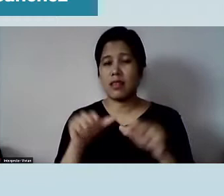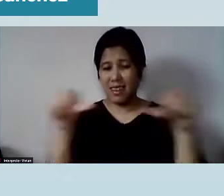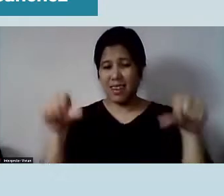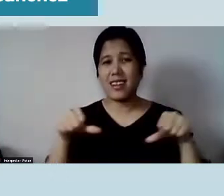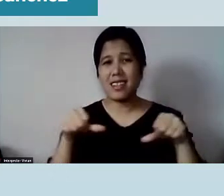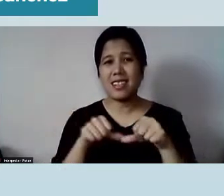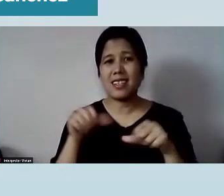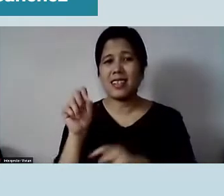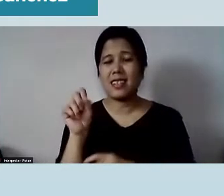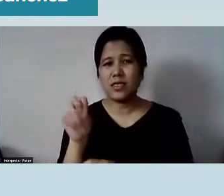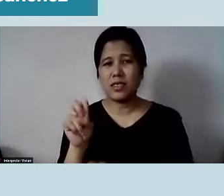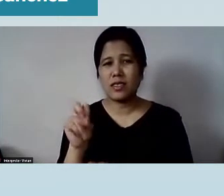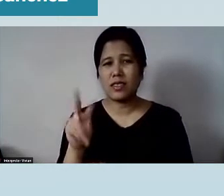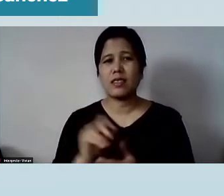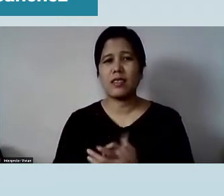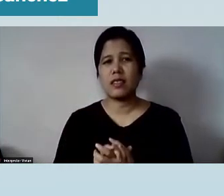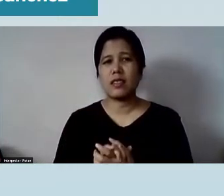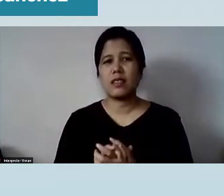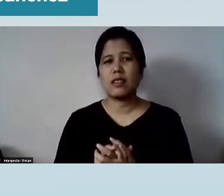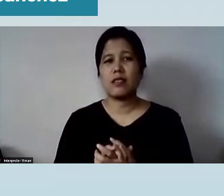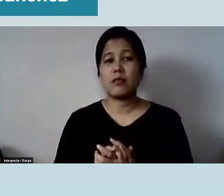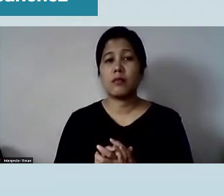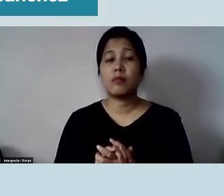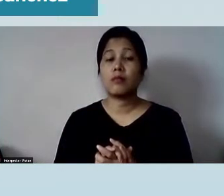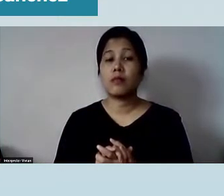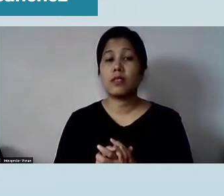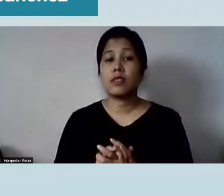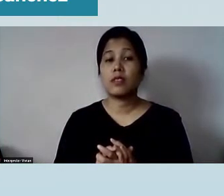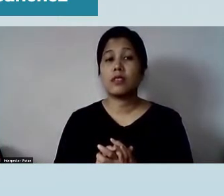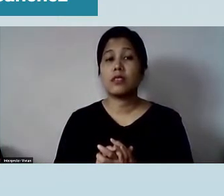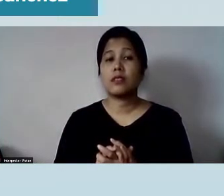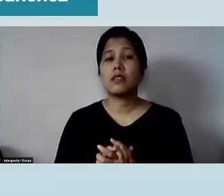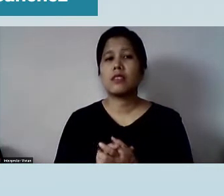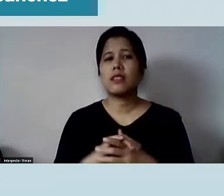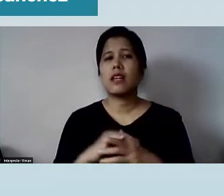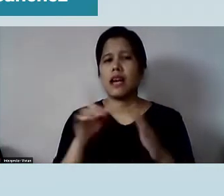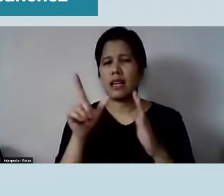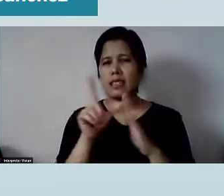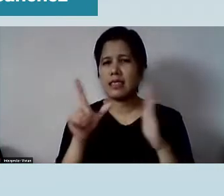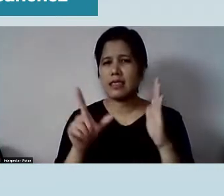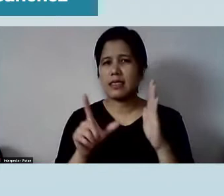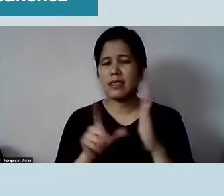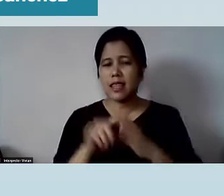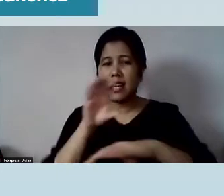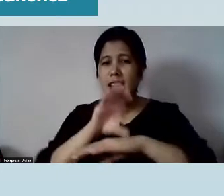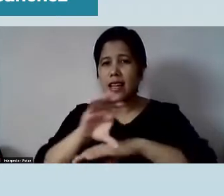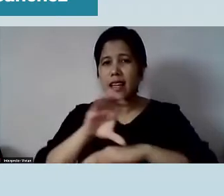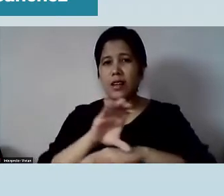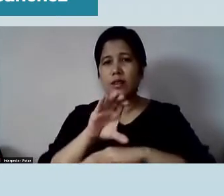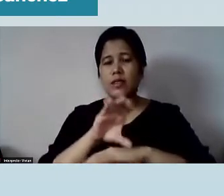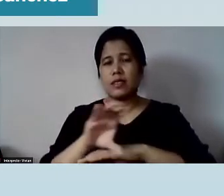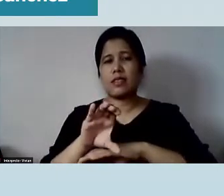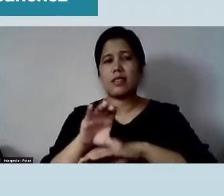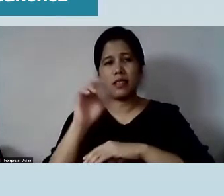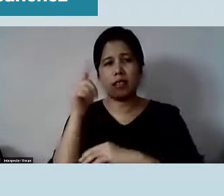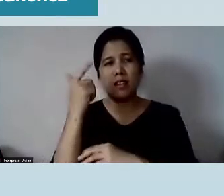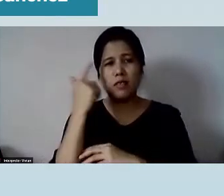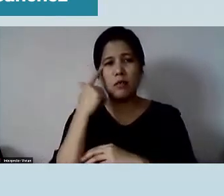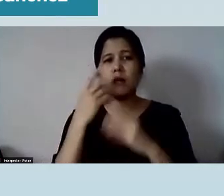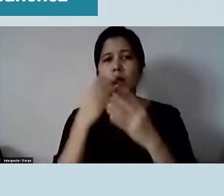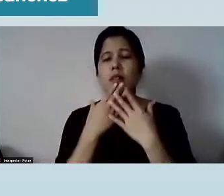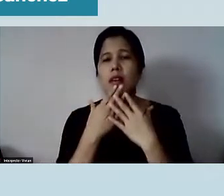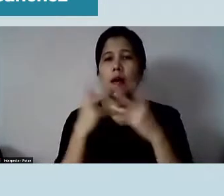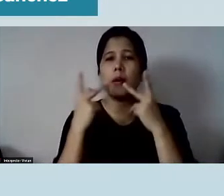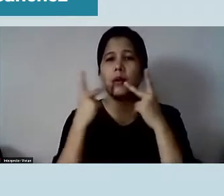usaping legal, nabibigyan kayo ng legal assistance, legal counsel by government public attorneys,